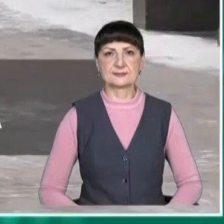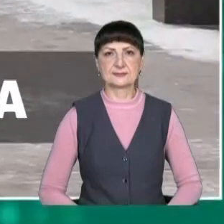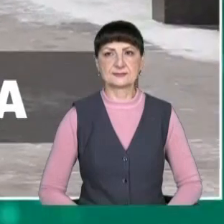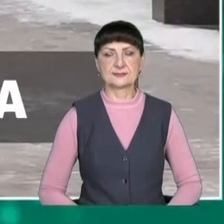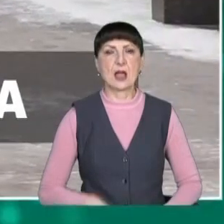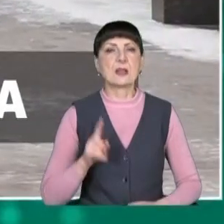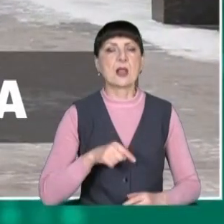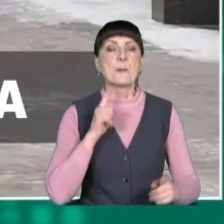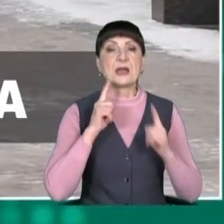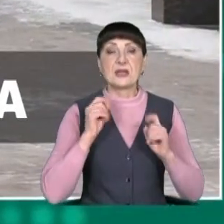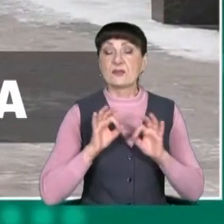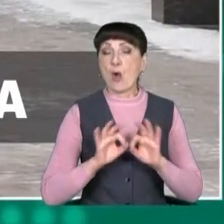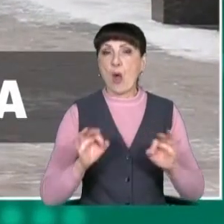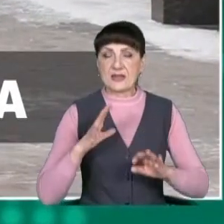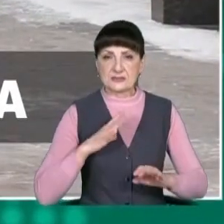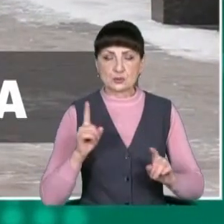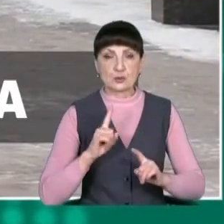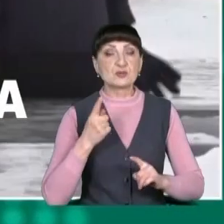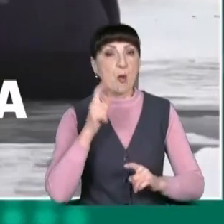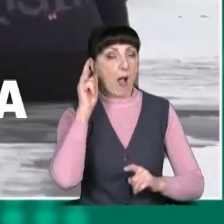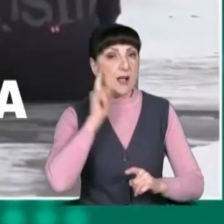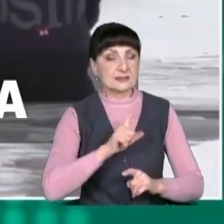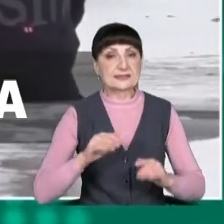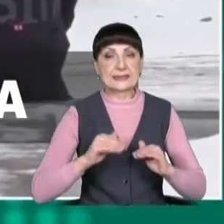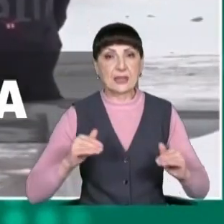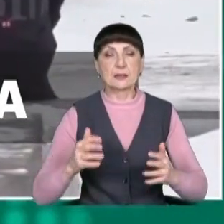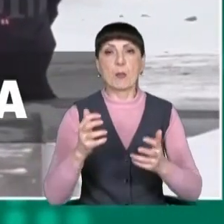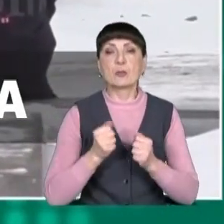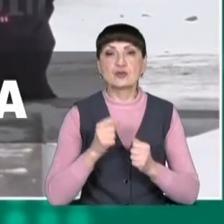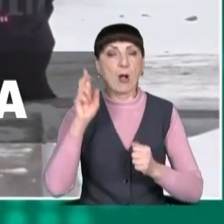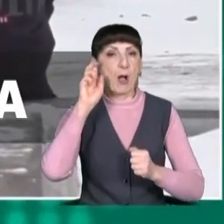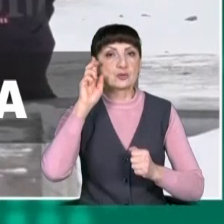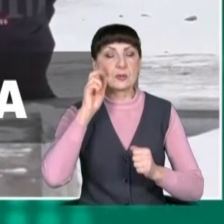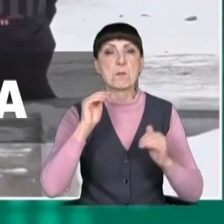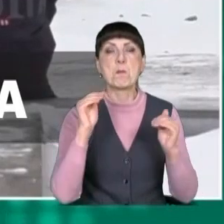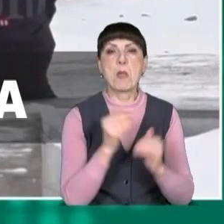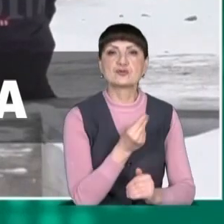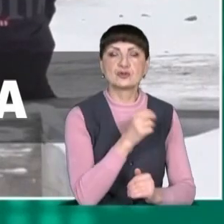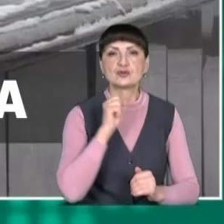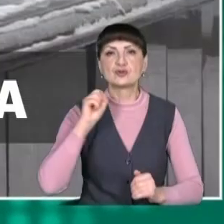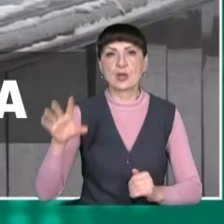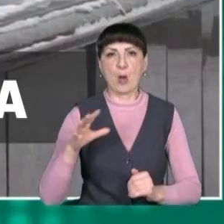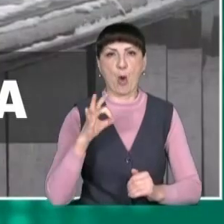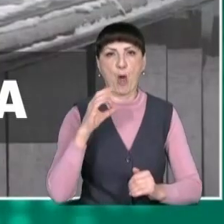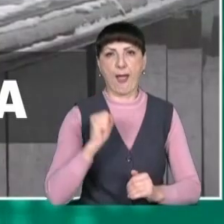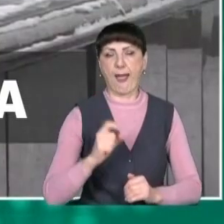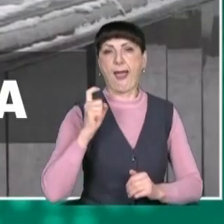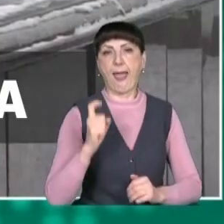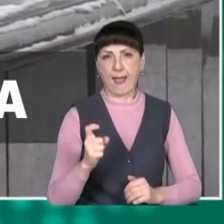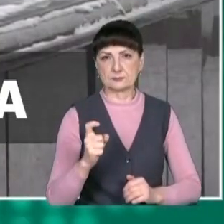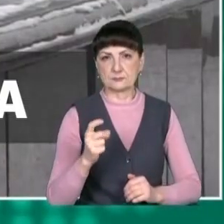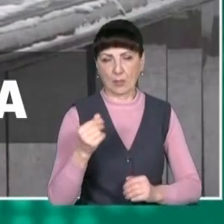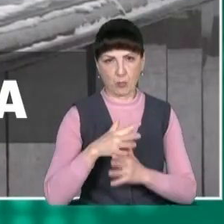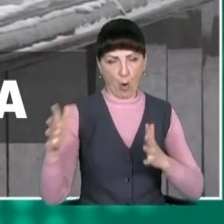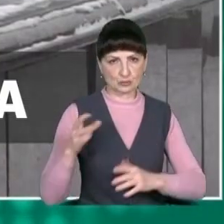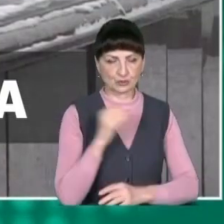Между тем, на брифинге объяснили, почему казахстанские дети получают от государства меньше денег, чем в Объединенных Арабских Эмиратах.